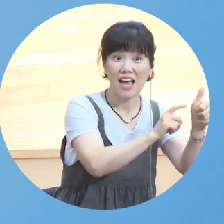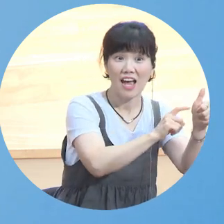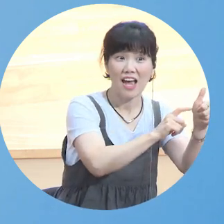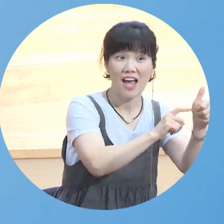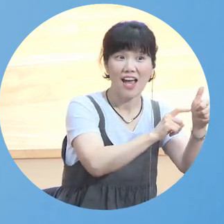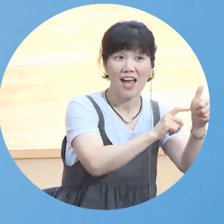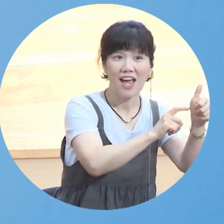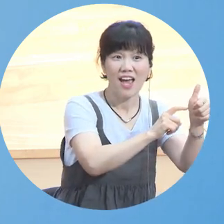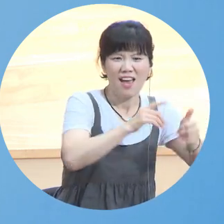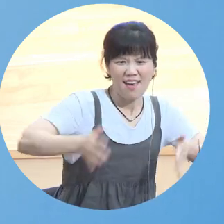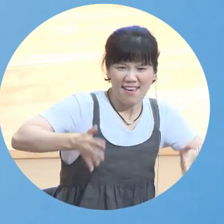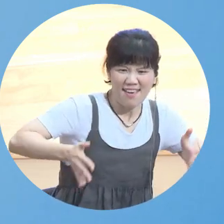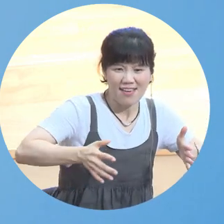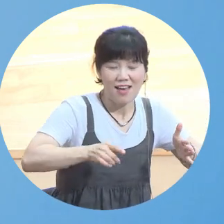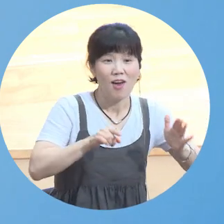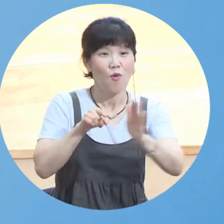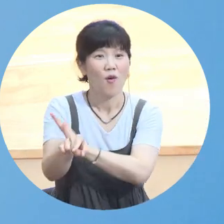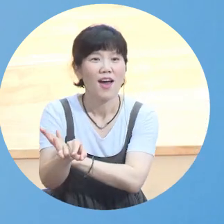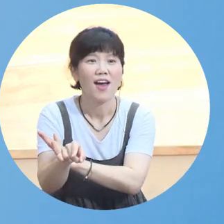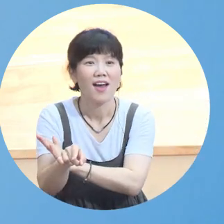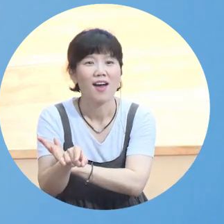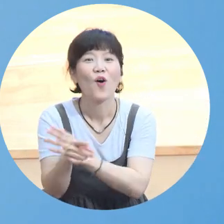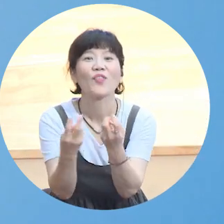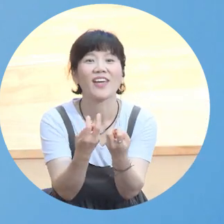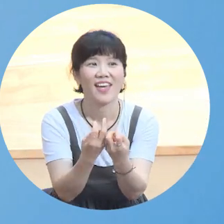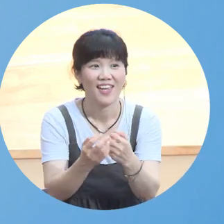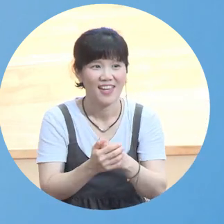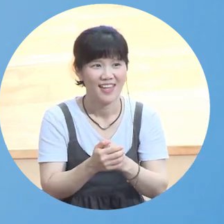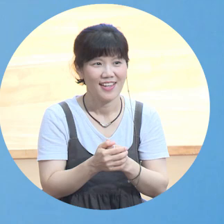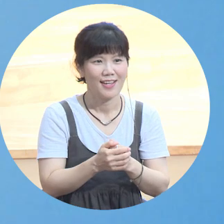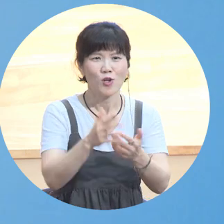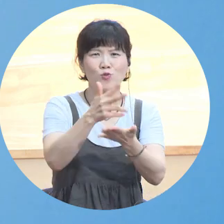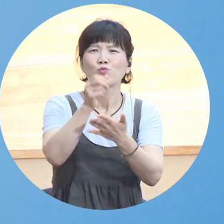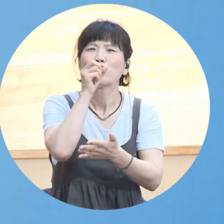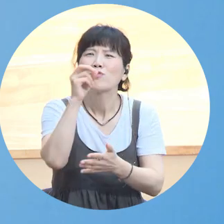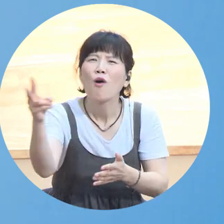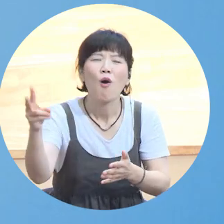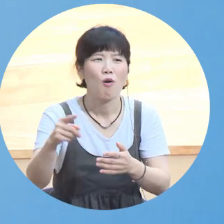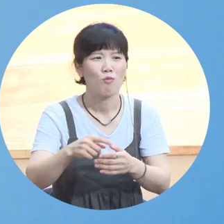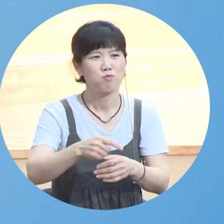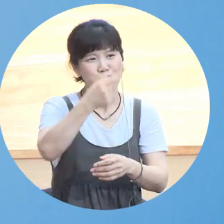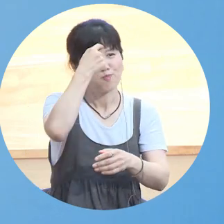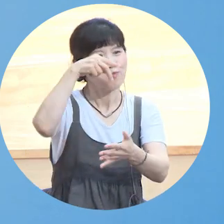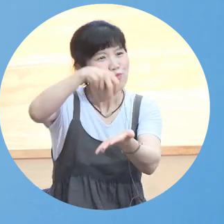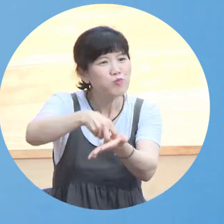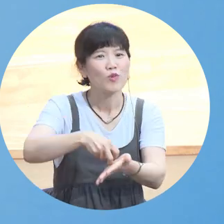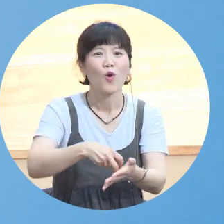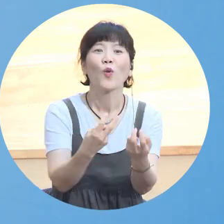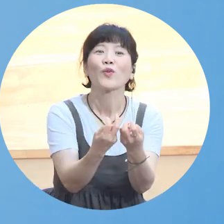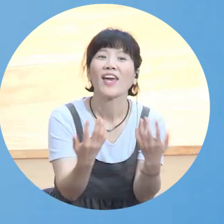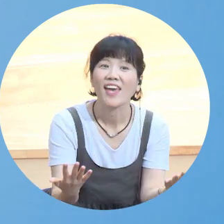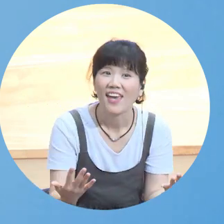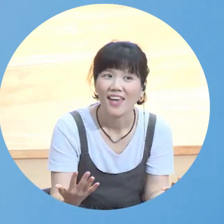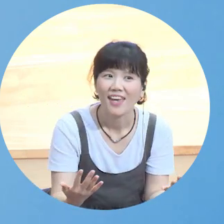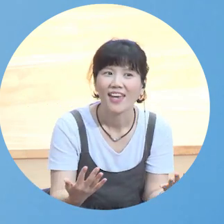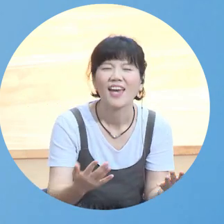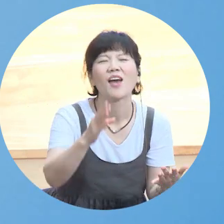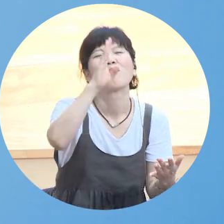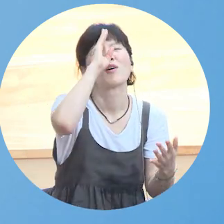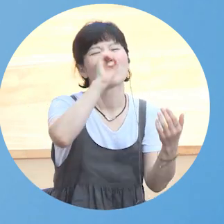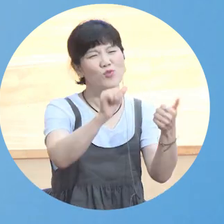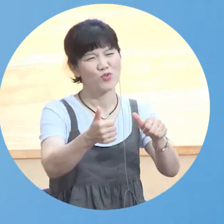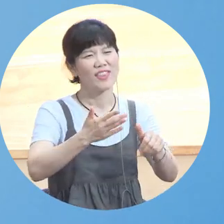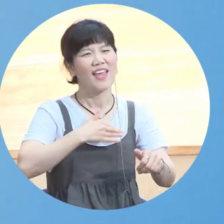게 뭡니까 주님 앞에 줄여 라고 하면서 기도의 무릎을 꿇 또 로 한 게 뭐예요 병들어 죽게 됩니다 아들